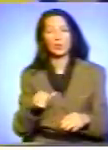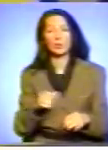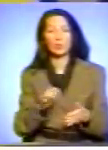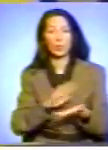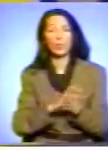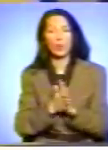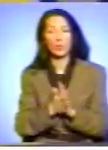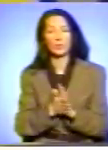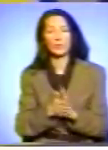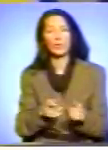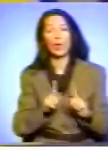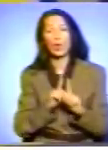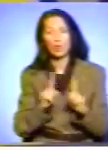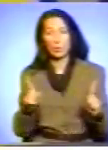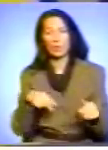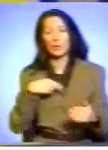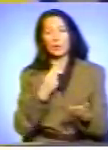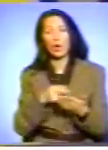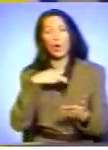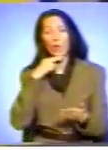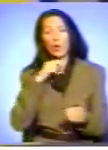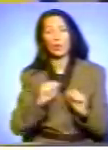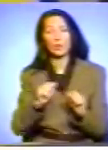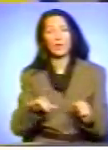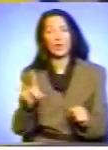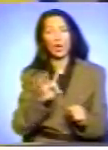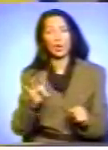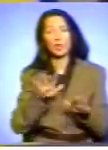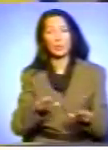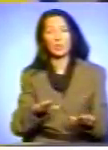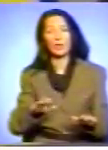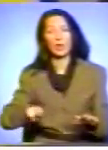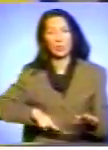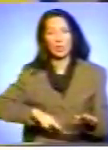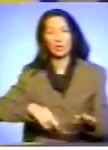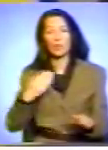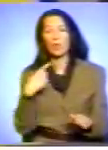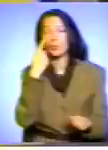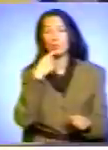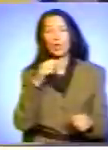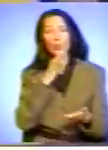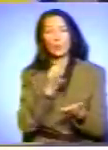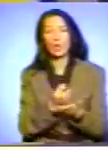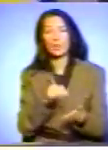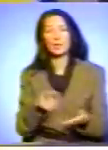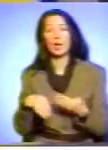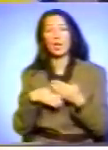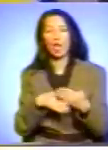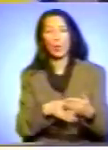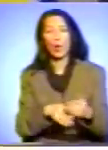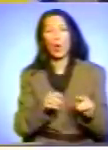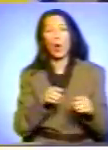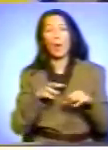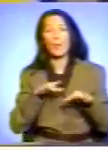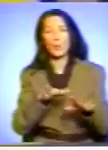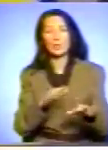Особливо звертаю увагу керівників регіональних місцевих адміністрацій. Ви персонально відповідаєте за сприяння місії міжнародних спостерігачів